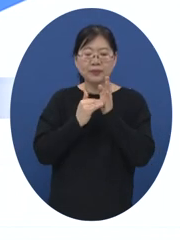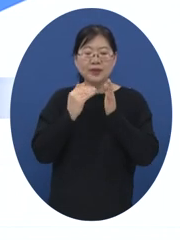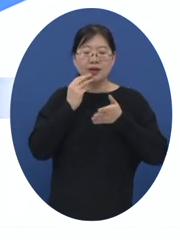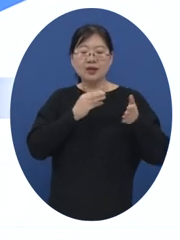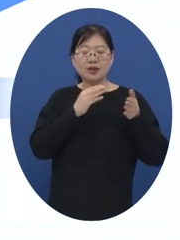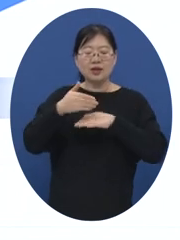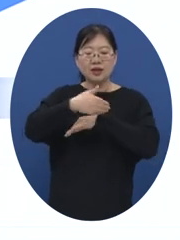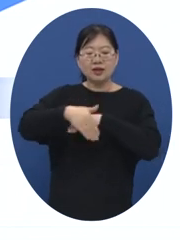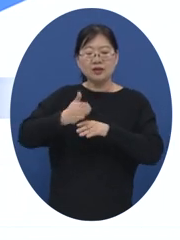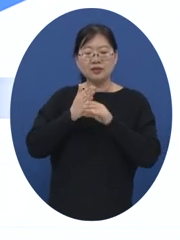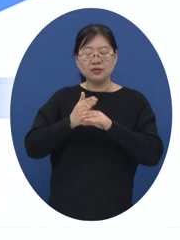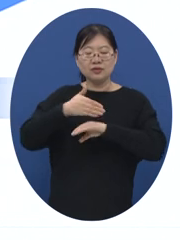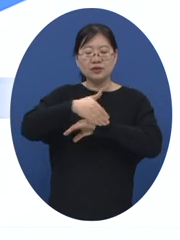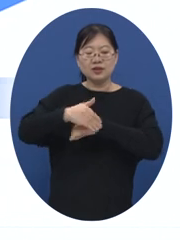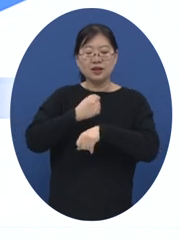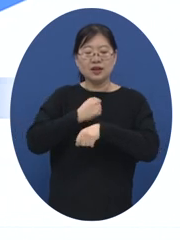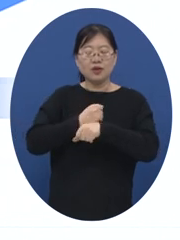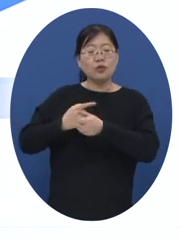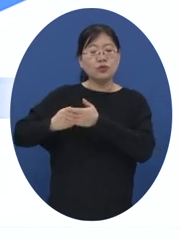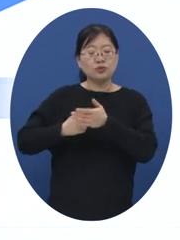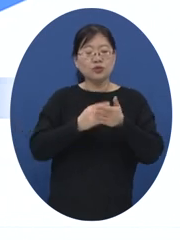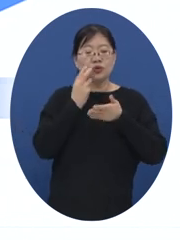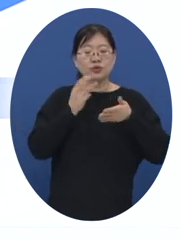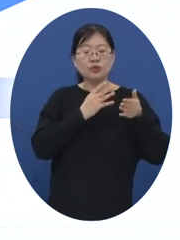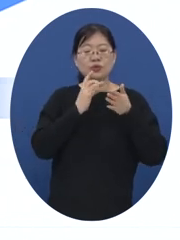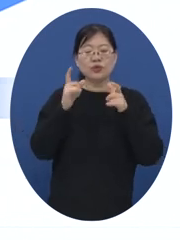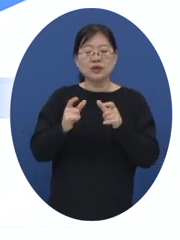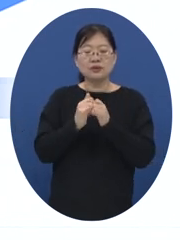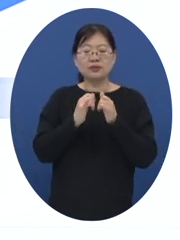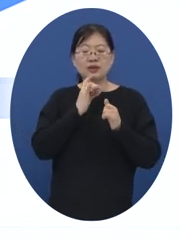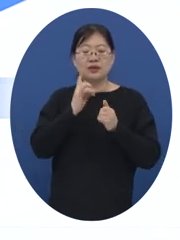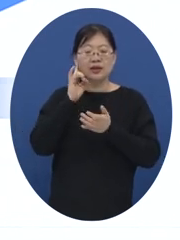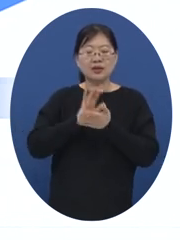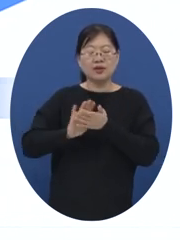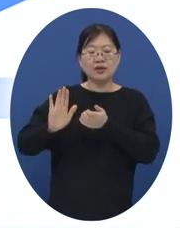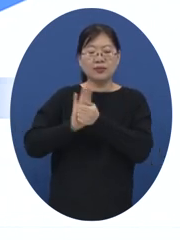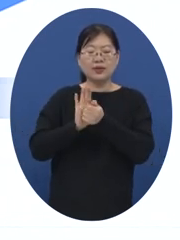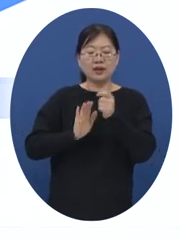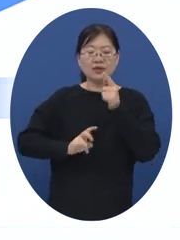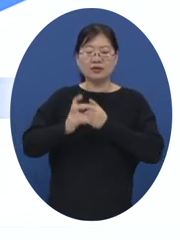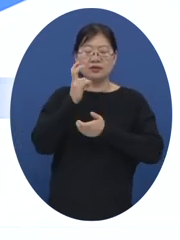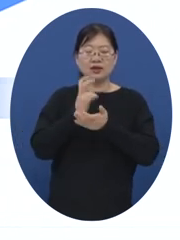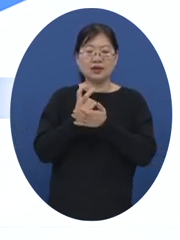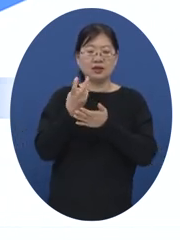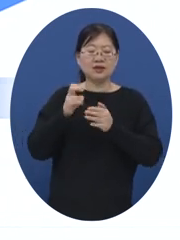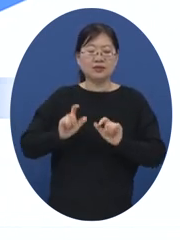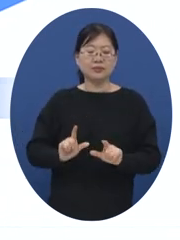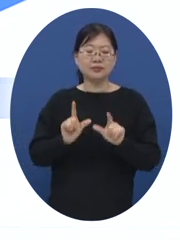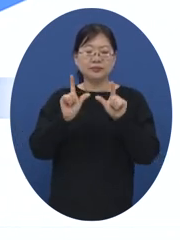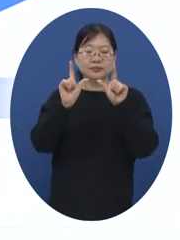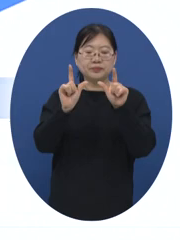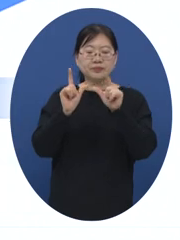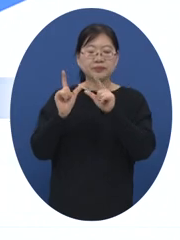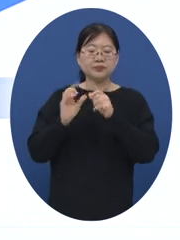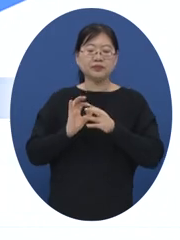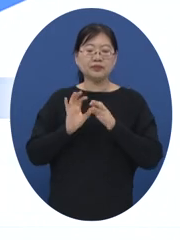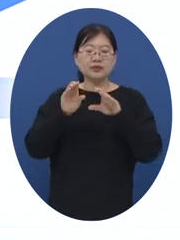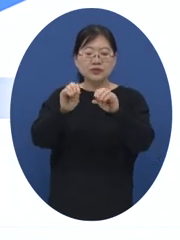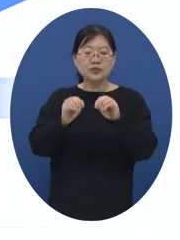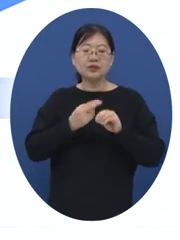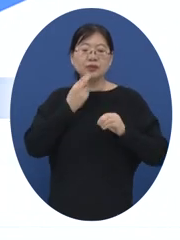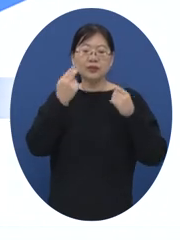생각합니다. 경기도가 구상하고 계획하여 추진하는 경기도만의 평화협력 정책은